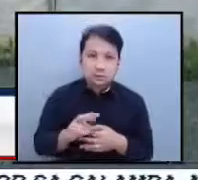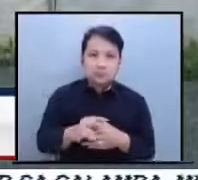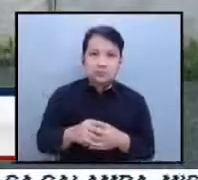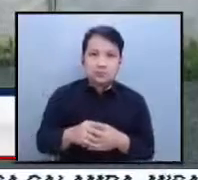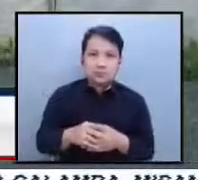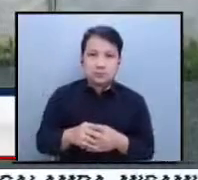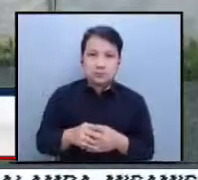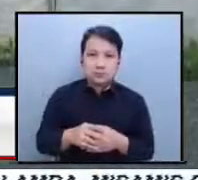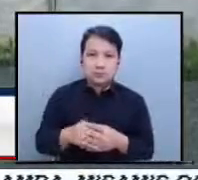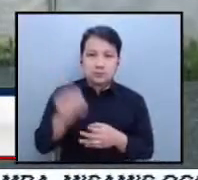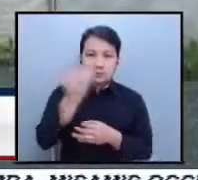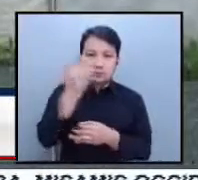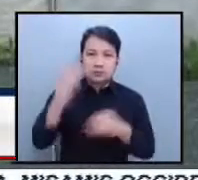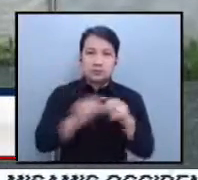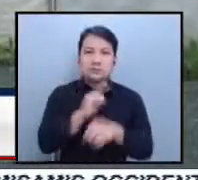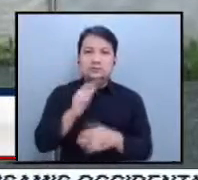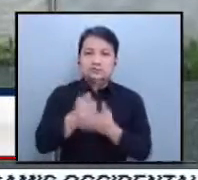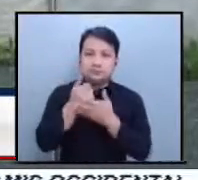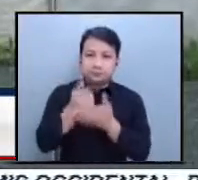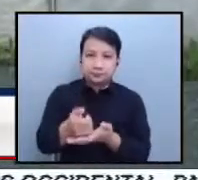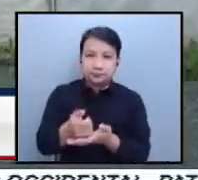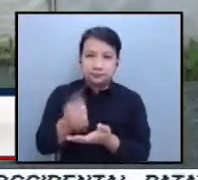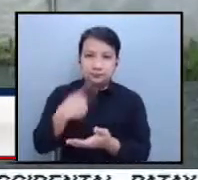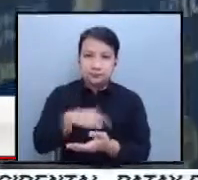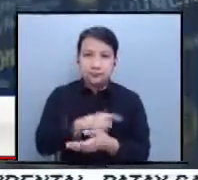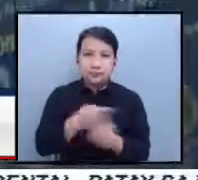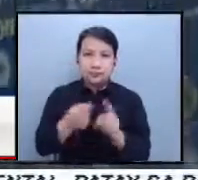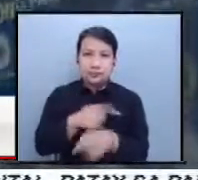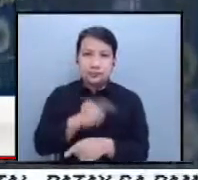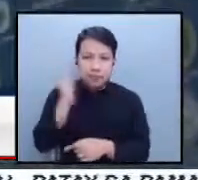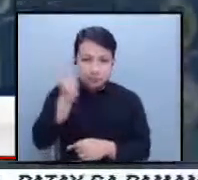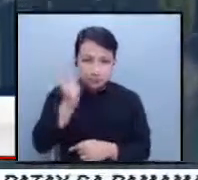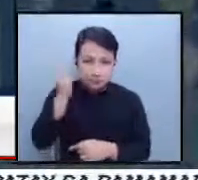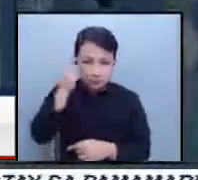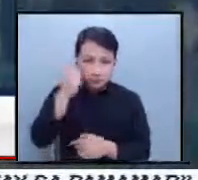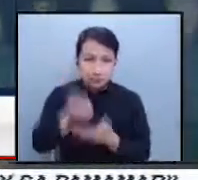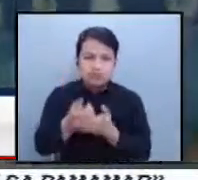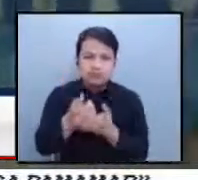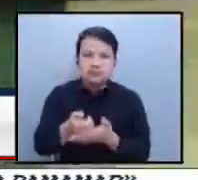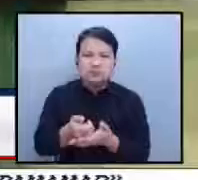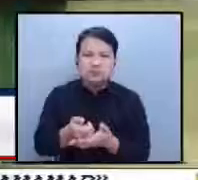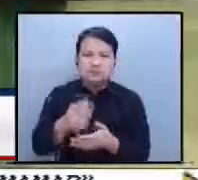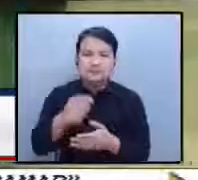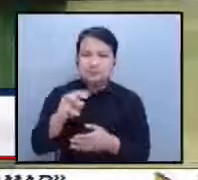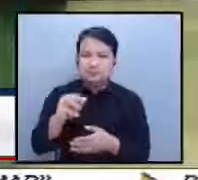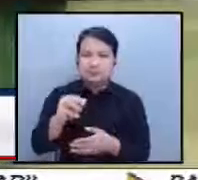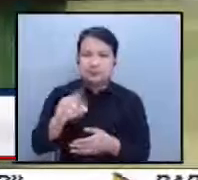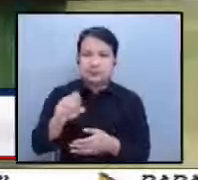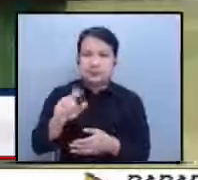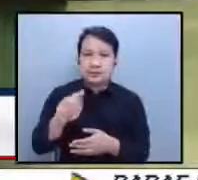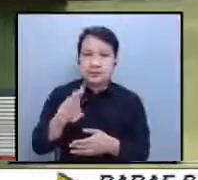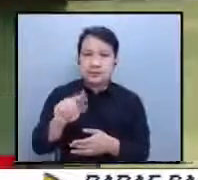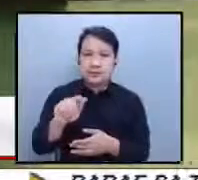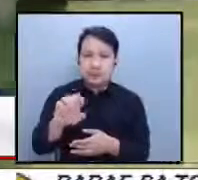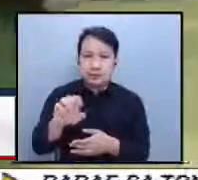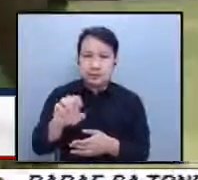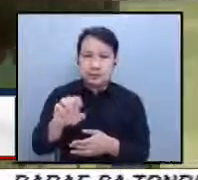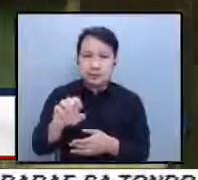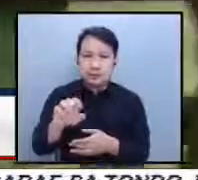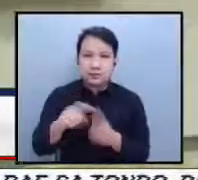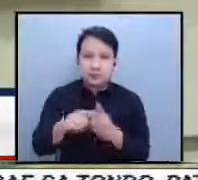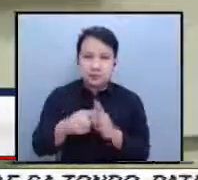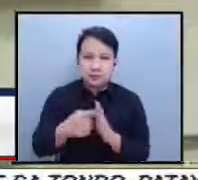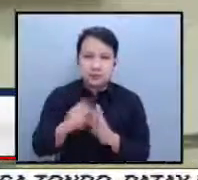naman silang tulong pinansyal mula sa gobyerno pagdating nila sa Masbate upang pagsimula muli sila ng buhay